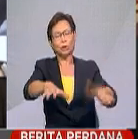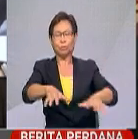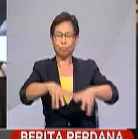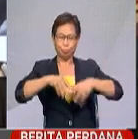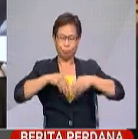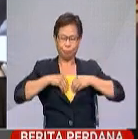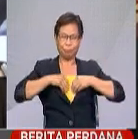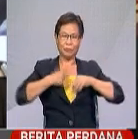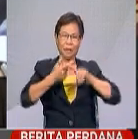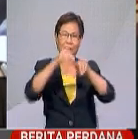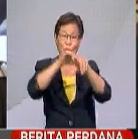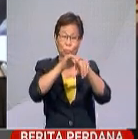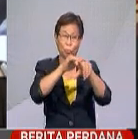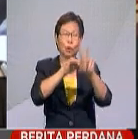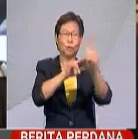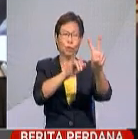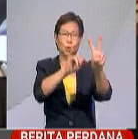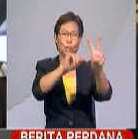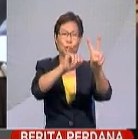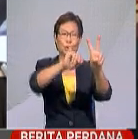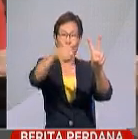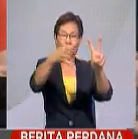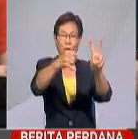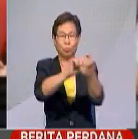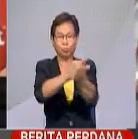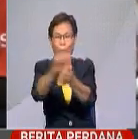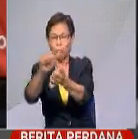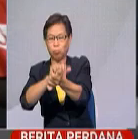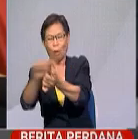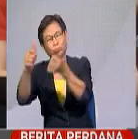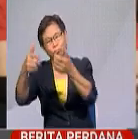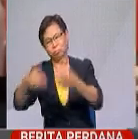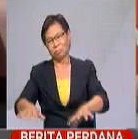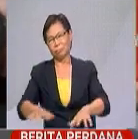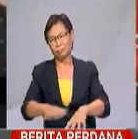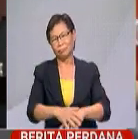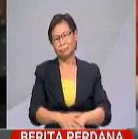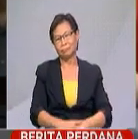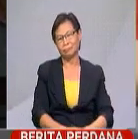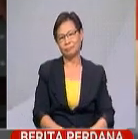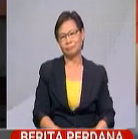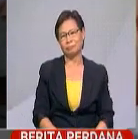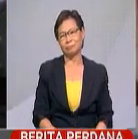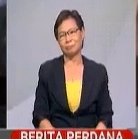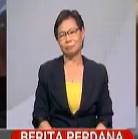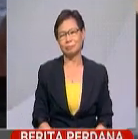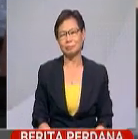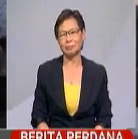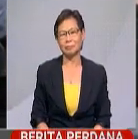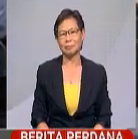diterima. Daripada jumlah itu, 2 juta permohonan sudah diluluskan.